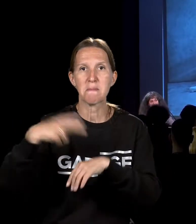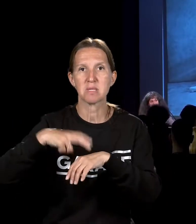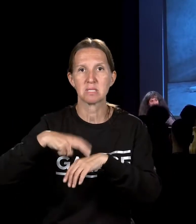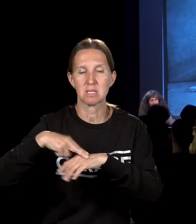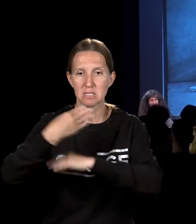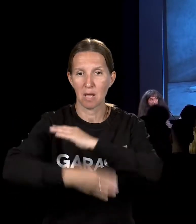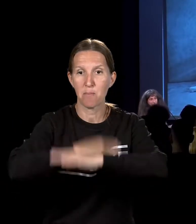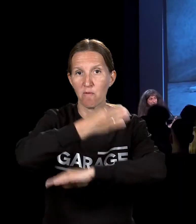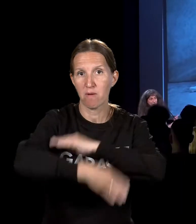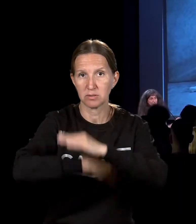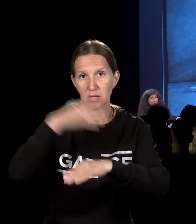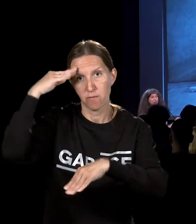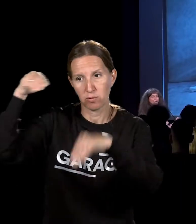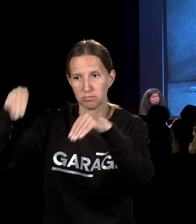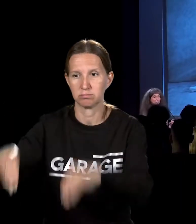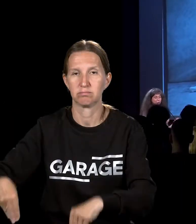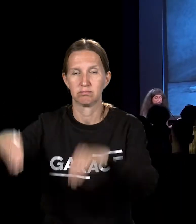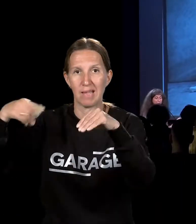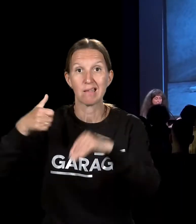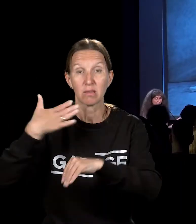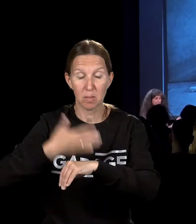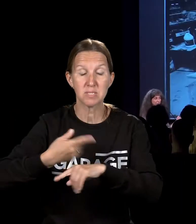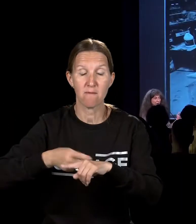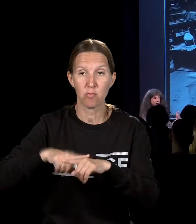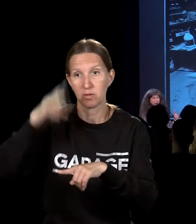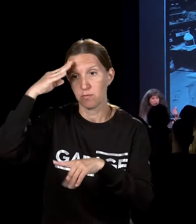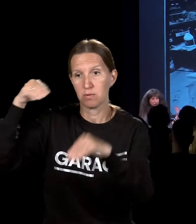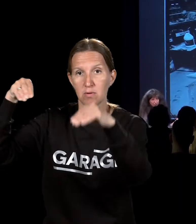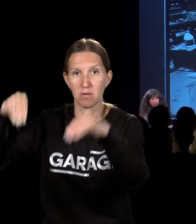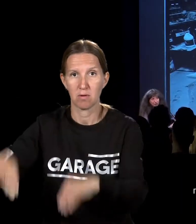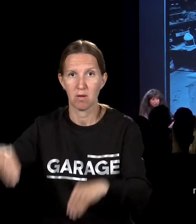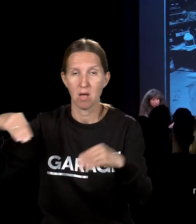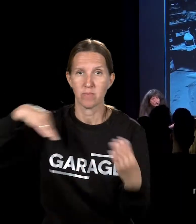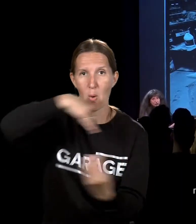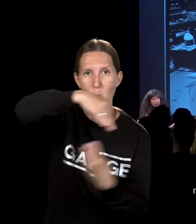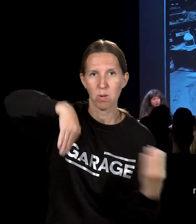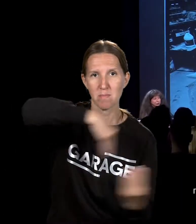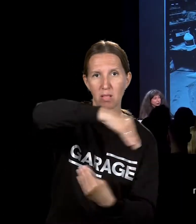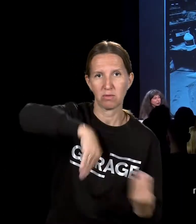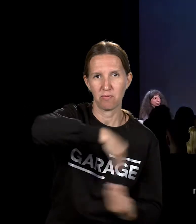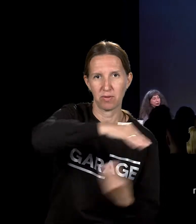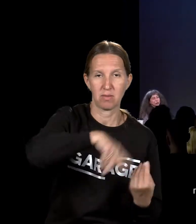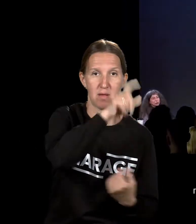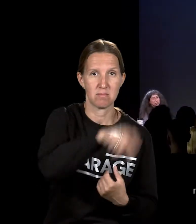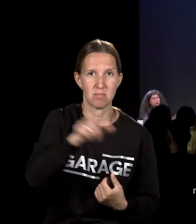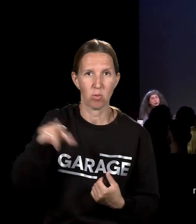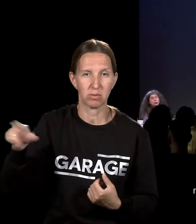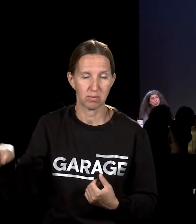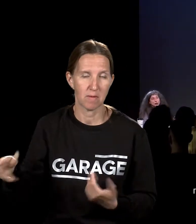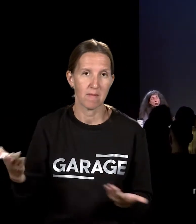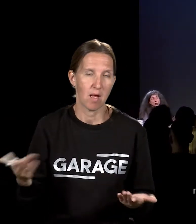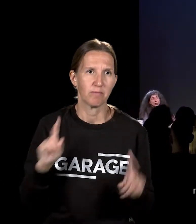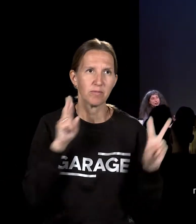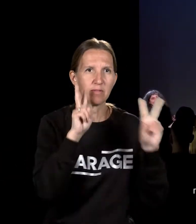повязки, это бинты, пропитанные гипсом, которыми он обматывает своих моделей, которых даже